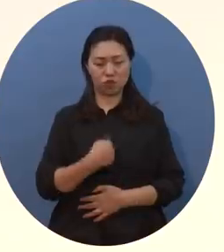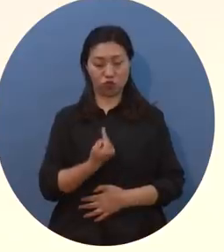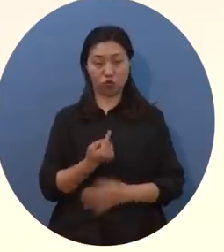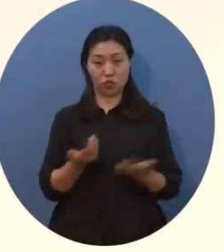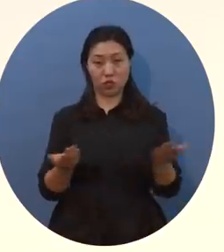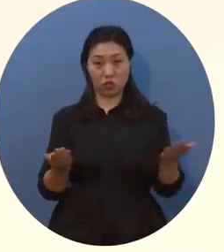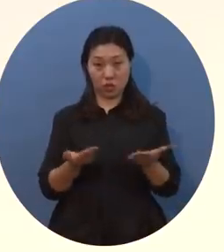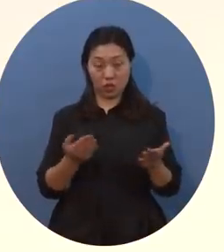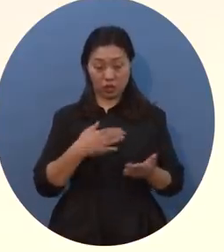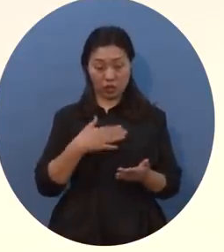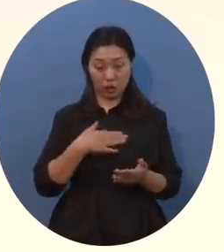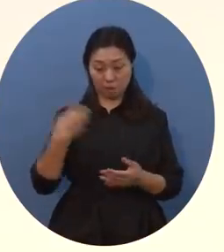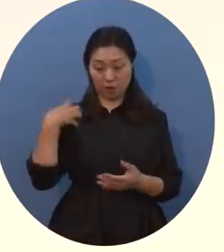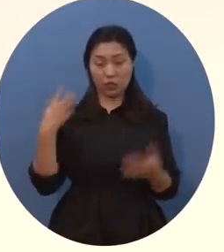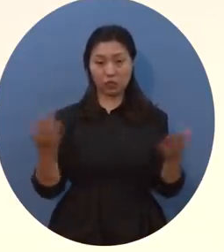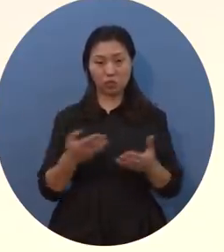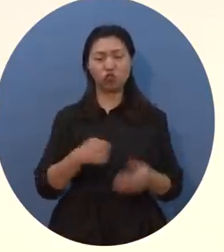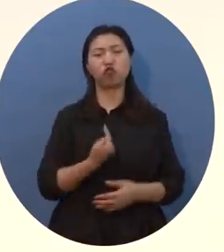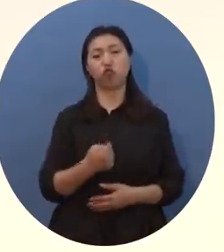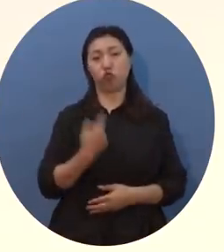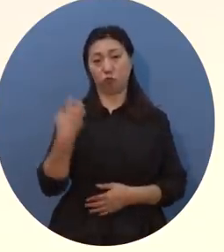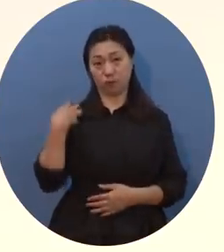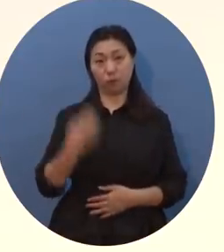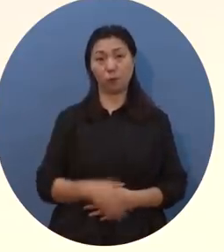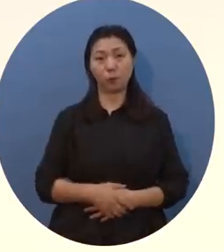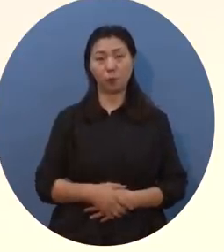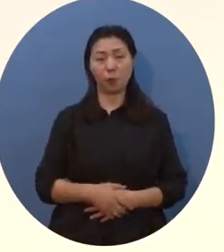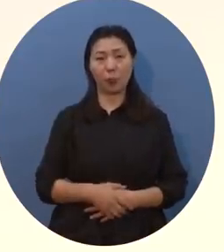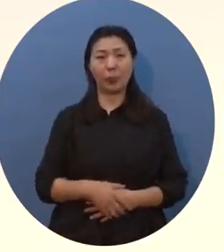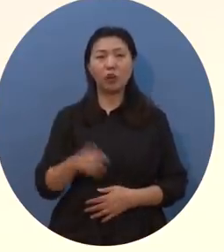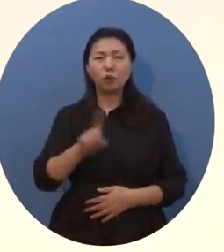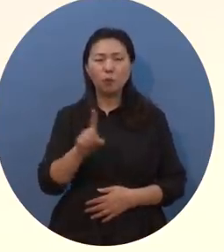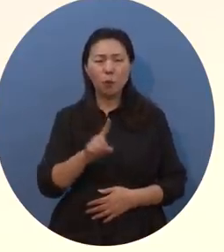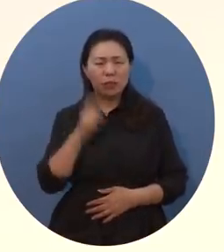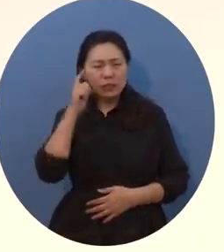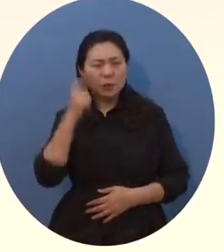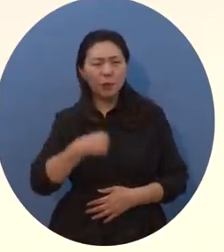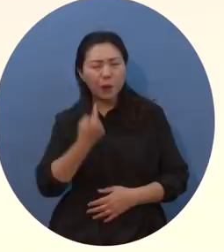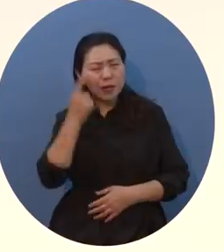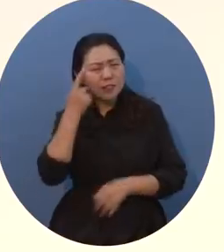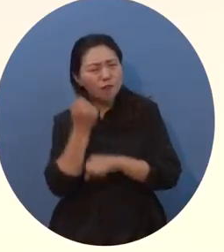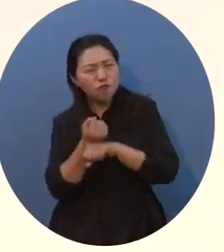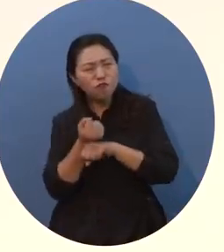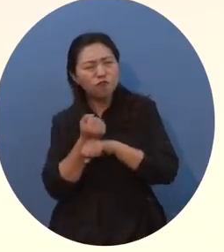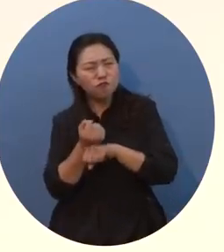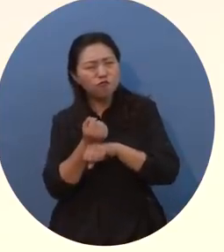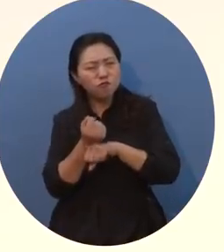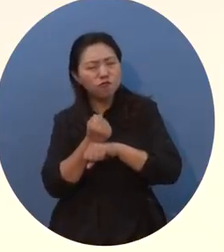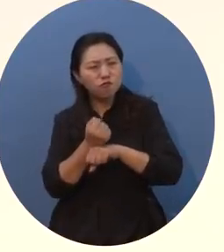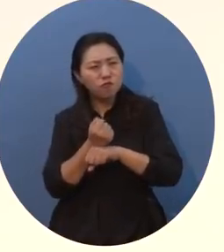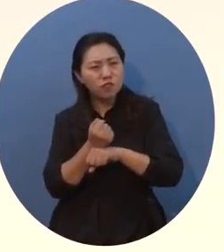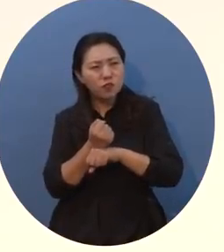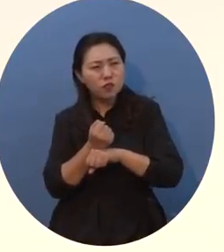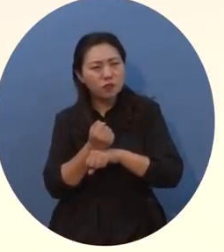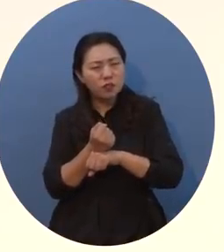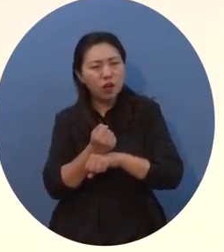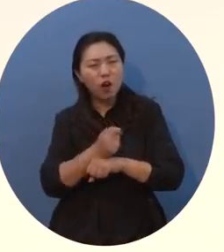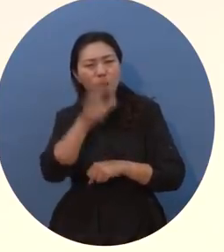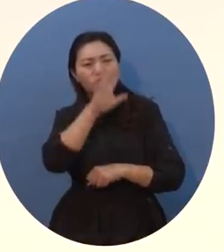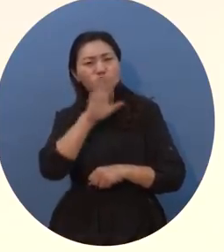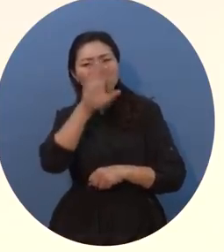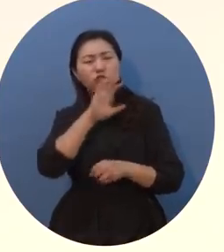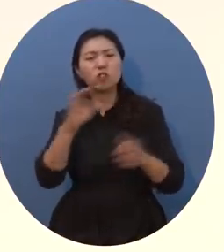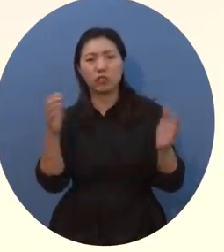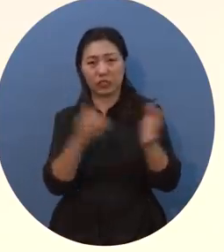자기를 자기가 하는 거예요. 그것도 생각해 가면서 연구해 가면서 하는